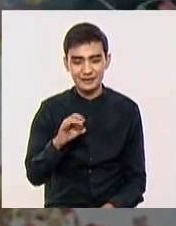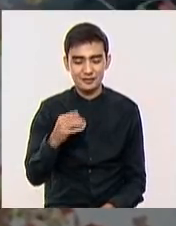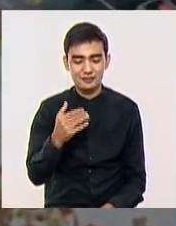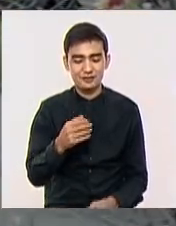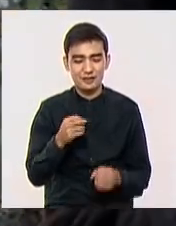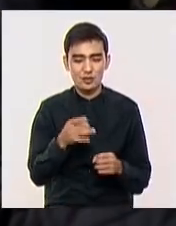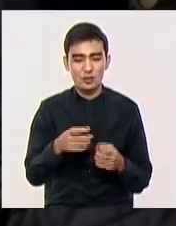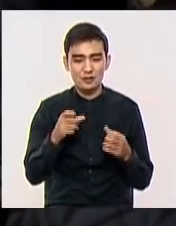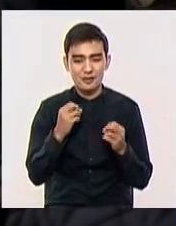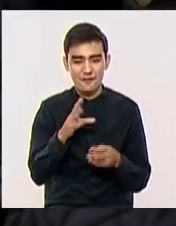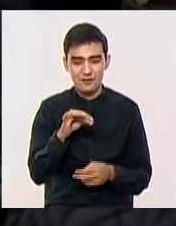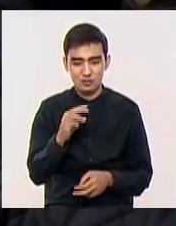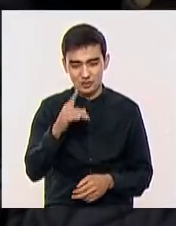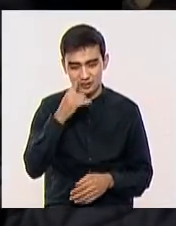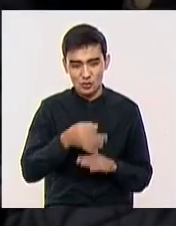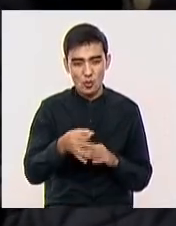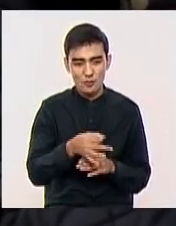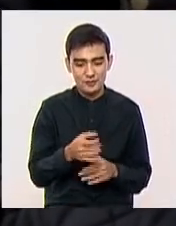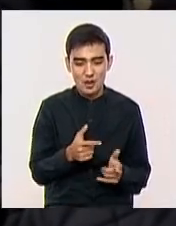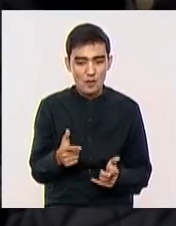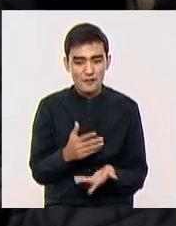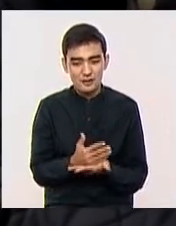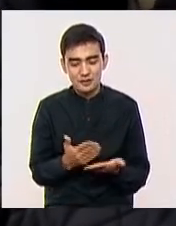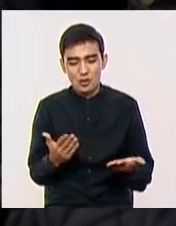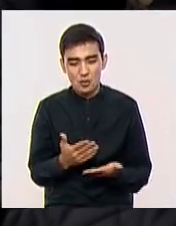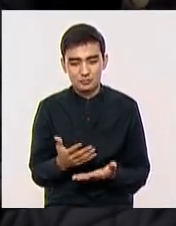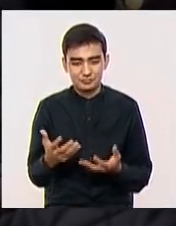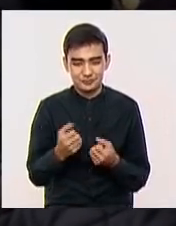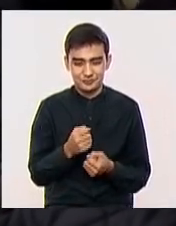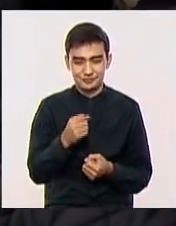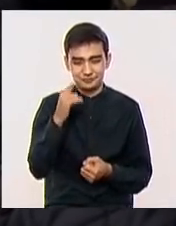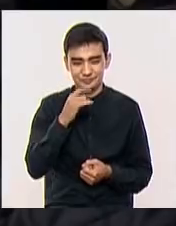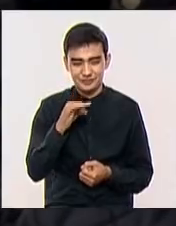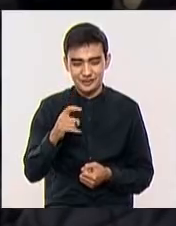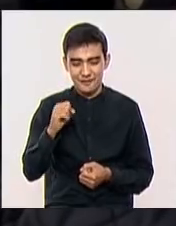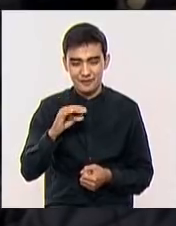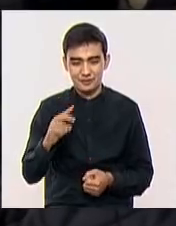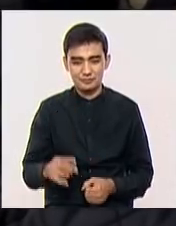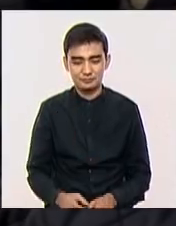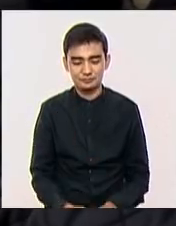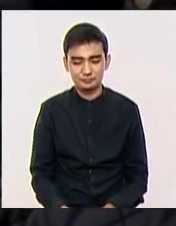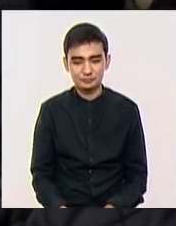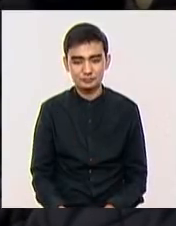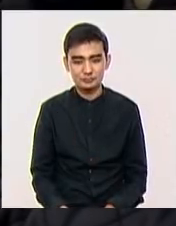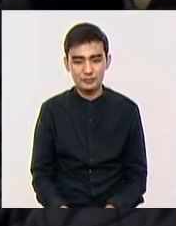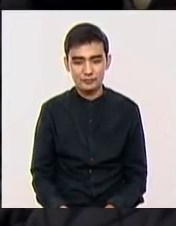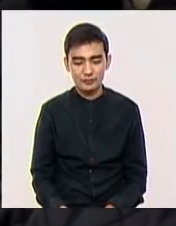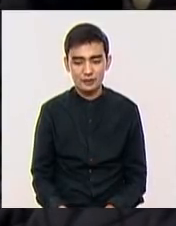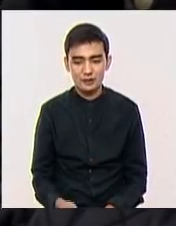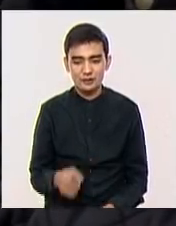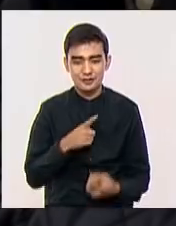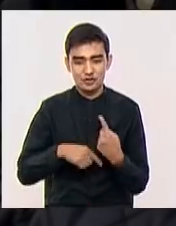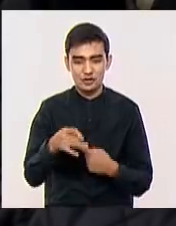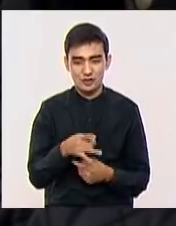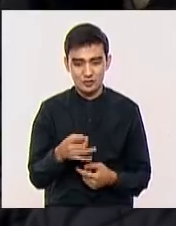вашем регионе Восточно-Казахстанской области готовятся к приему кандасов из Афганистана? Зарина. Наш